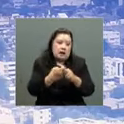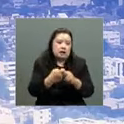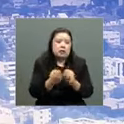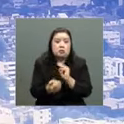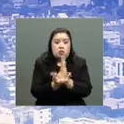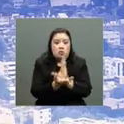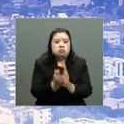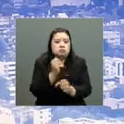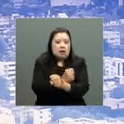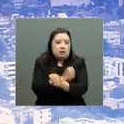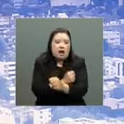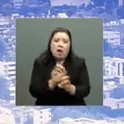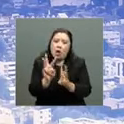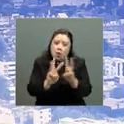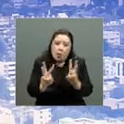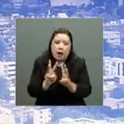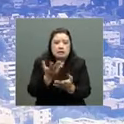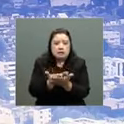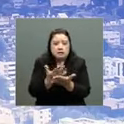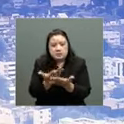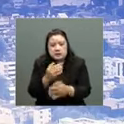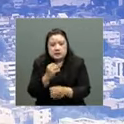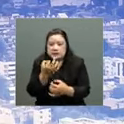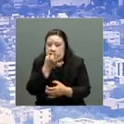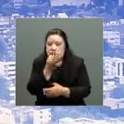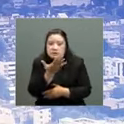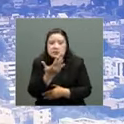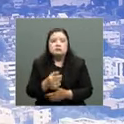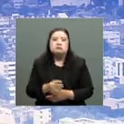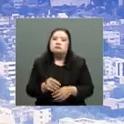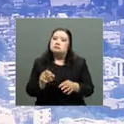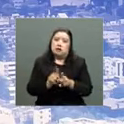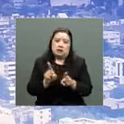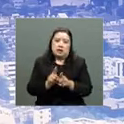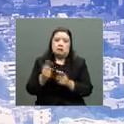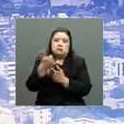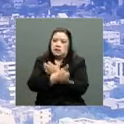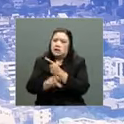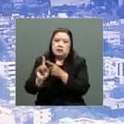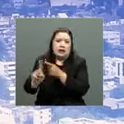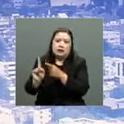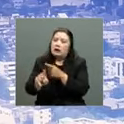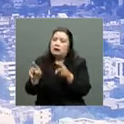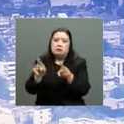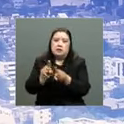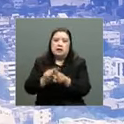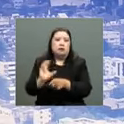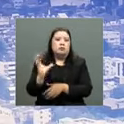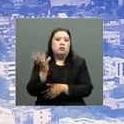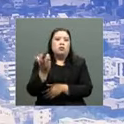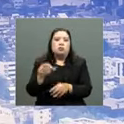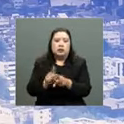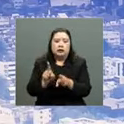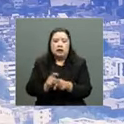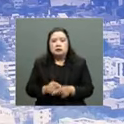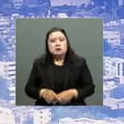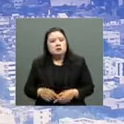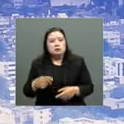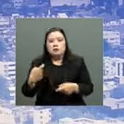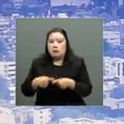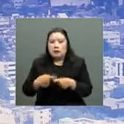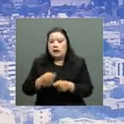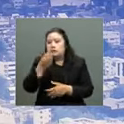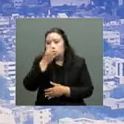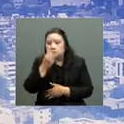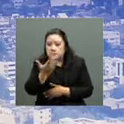ทศอื่นๆก็เจอในปรากฏการณ์อย่างนี้เหมือนกันเราอยู่ในภาวะที่เป็นแบบเดียวกันหลายประเทศก็เกิดความอดอยาก